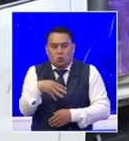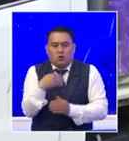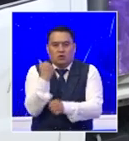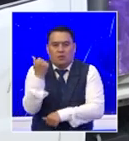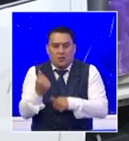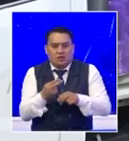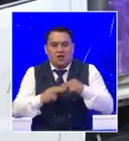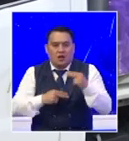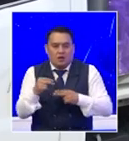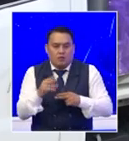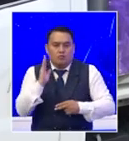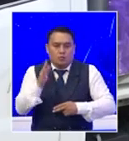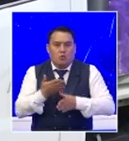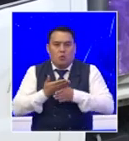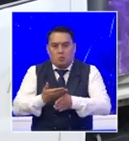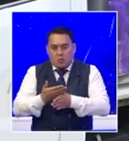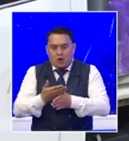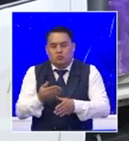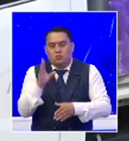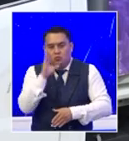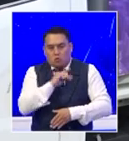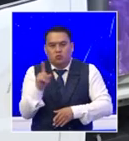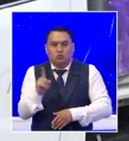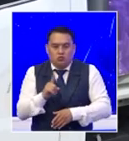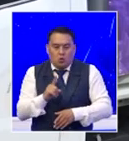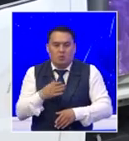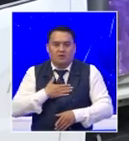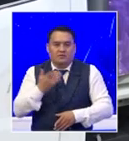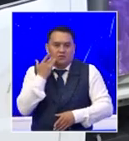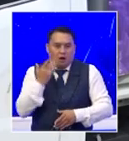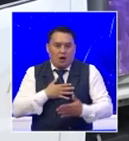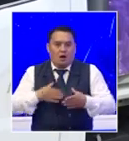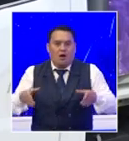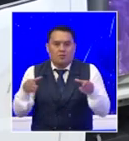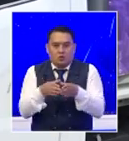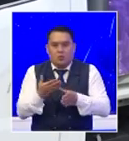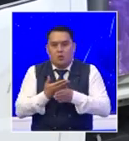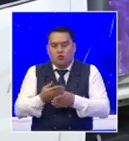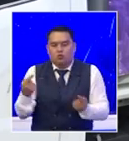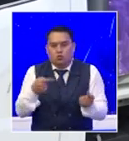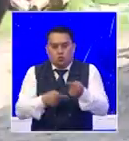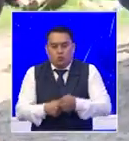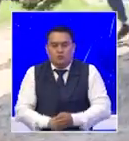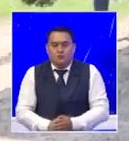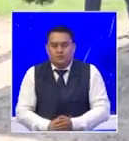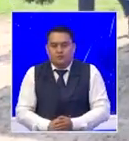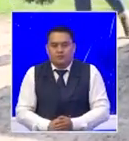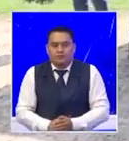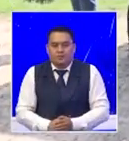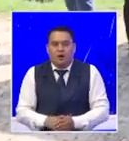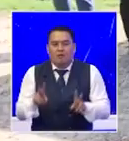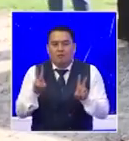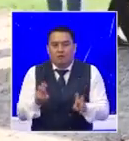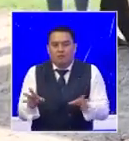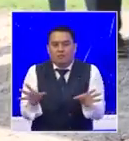пробудем здесь некоторое время, будем помогать, как и чем можем. В это трудное время мы все должны объединиться и помочь ближнему. Всего в рамках